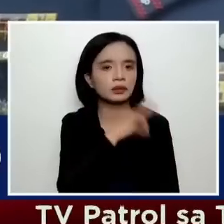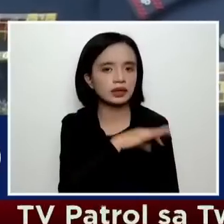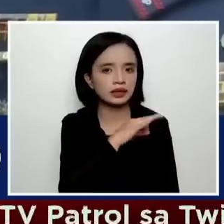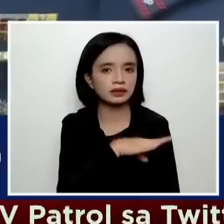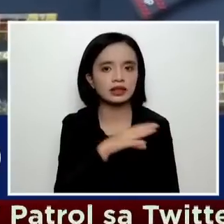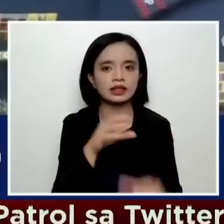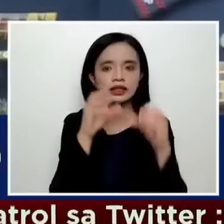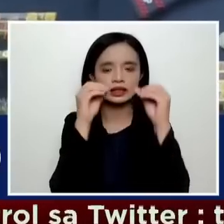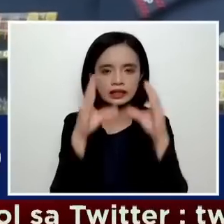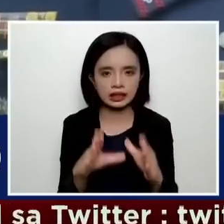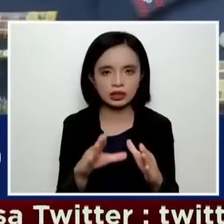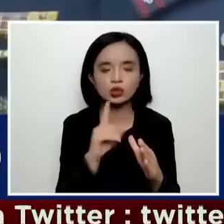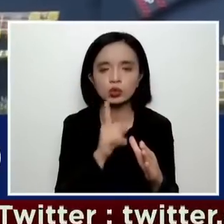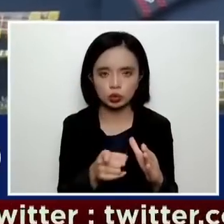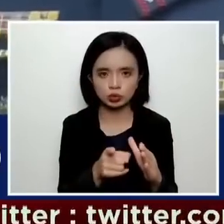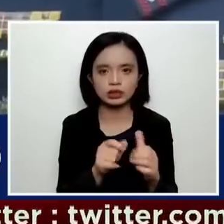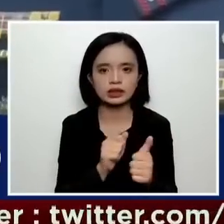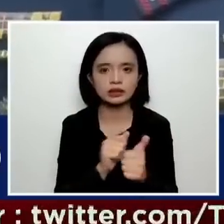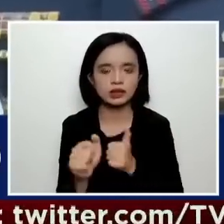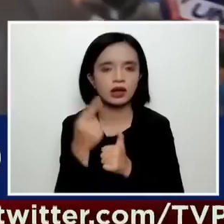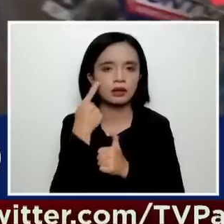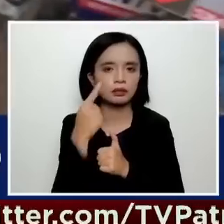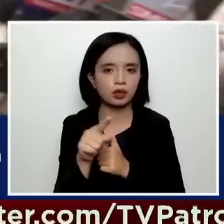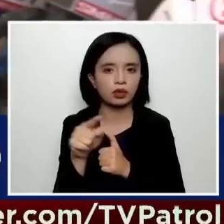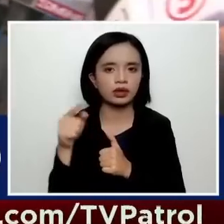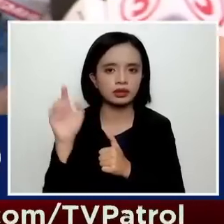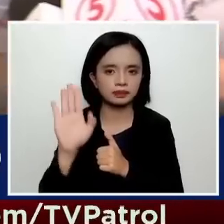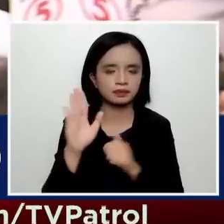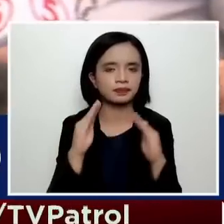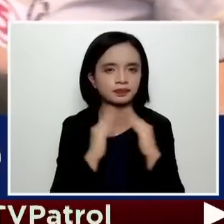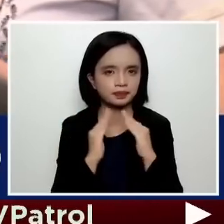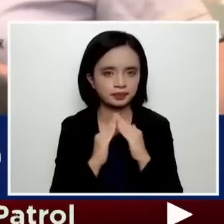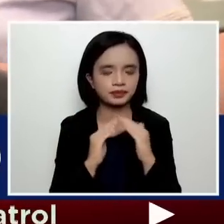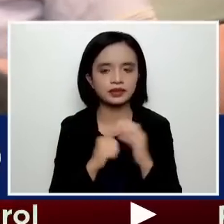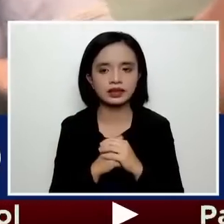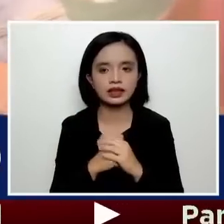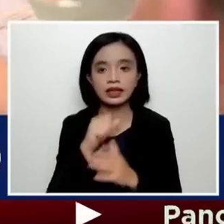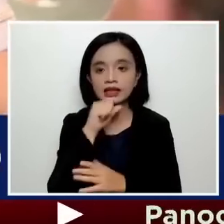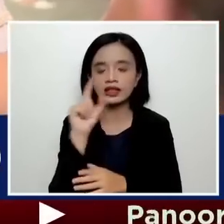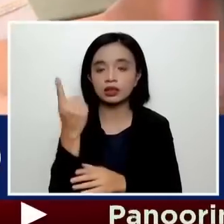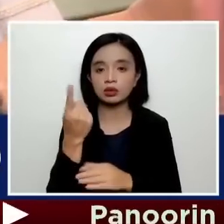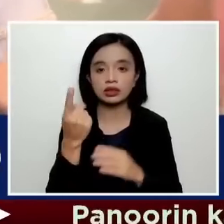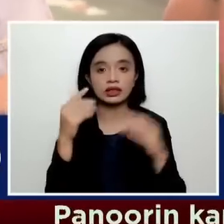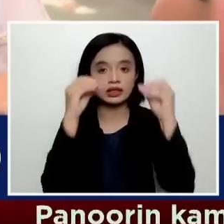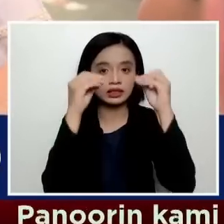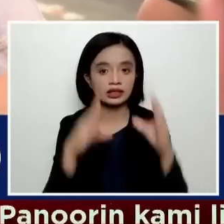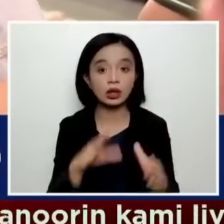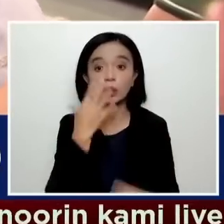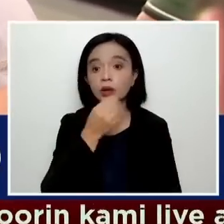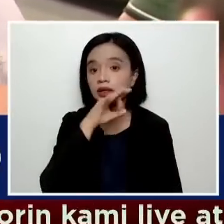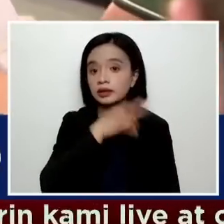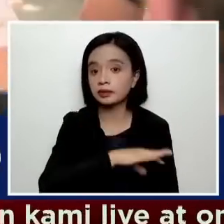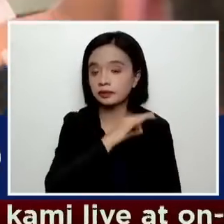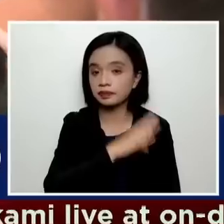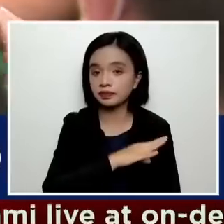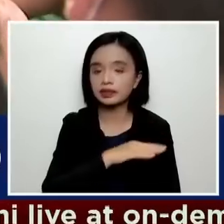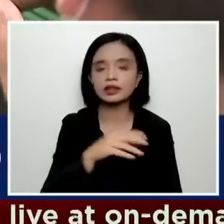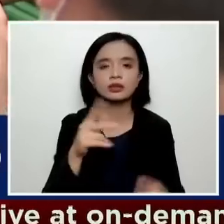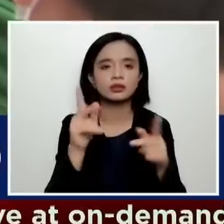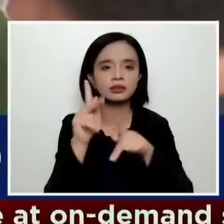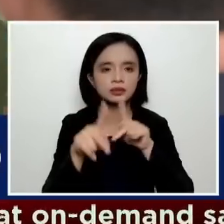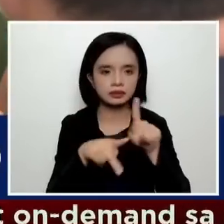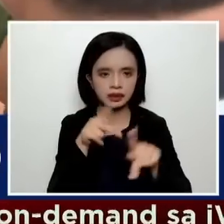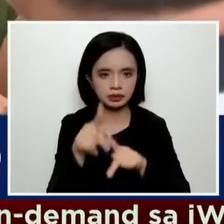na qualified para sa kanilang mga pabahay. Bukod sa mga guro, makikinabang din ang ilang mga residente